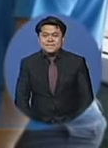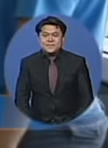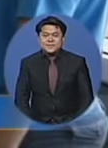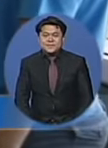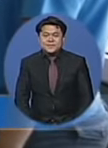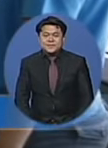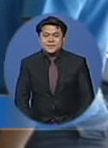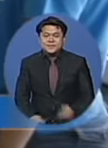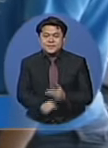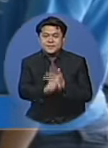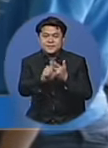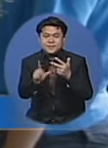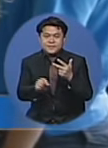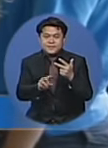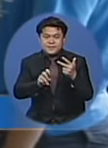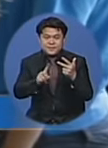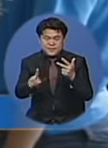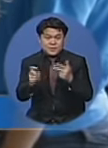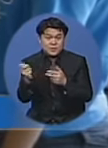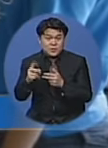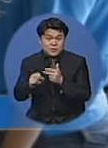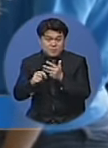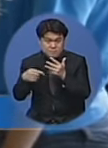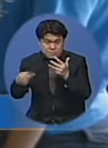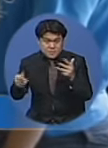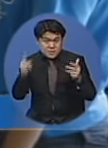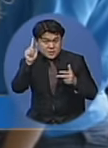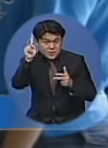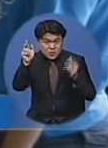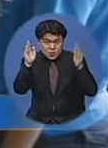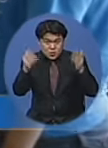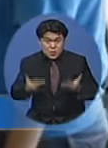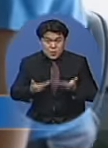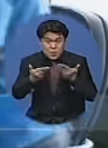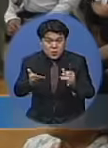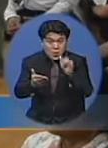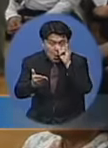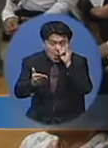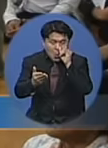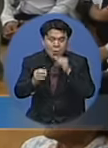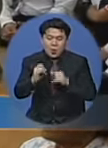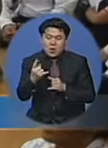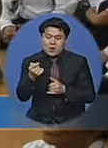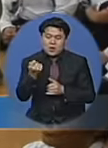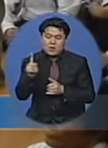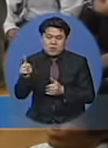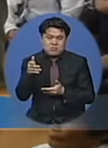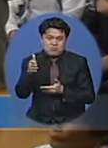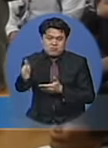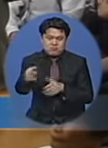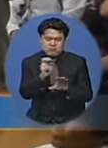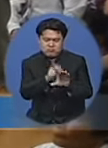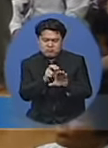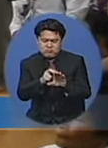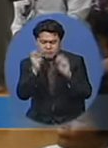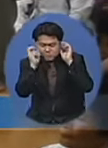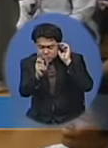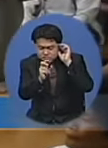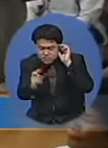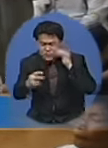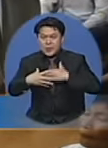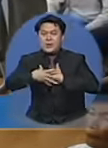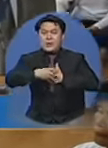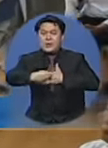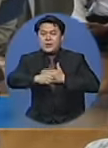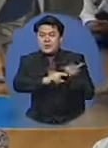지난달 31일과 지난 1일 이틀간 이어진 의료 봉사는 외과 전문의 진료를 비롯해 흉부 엑스레이 촬영